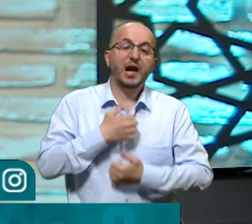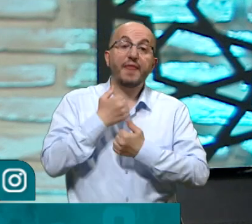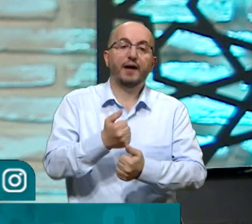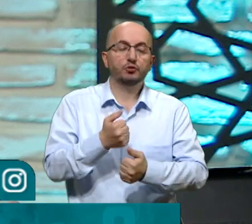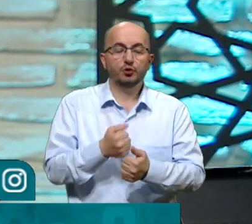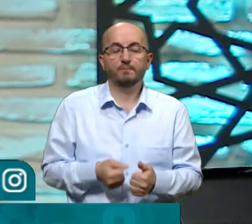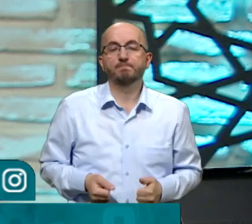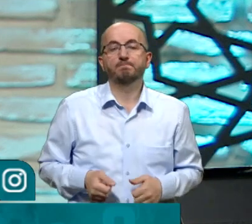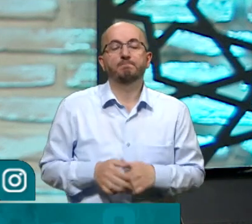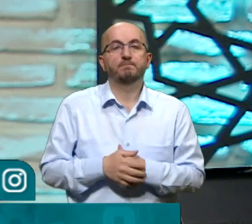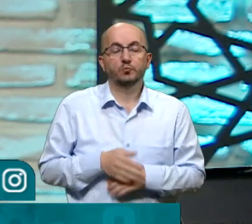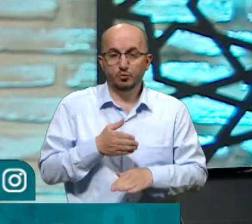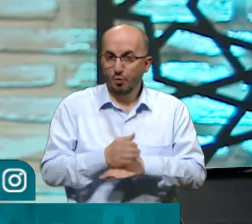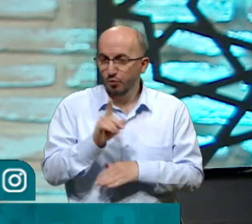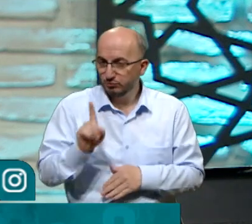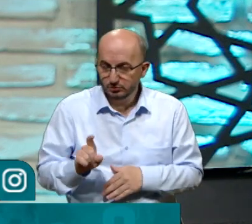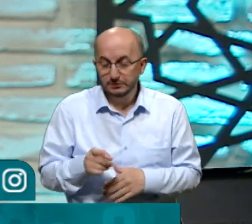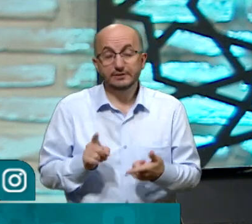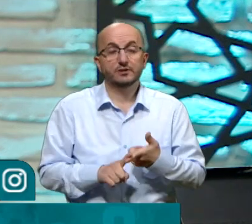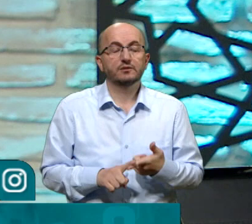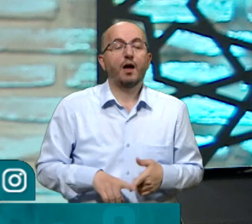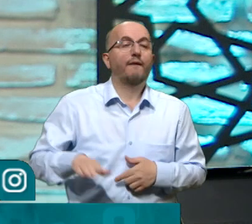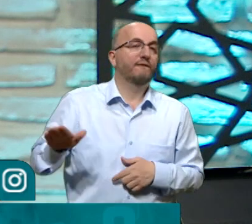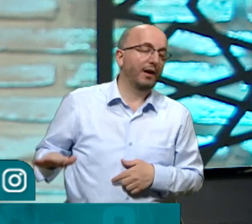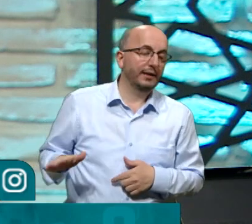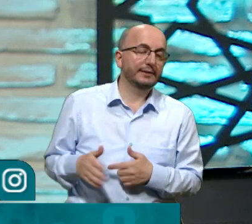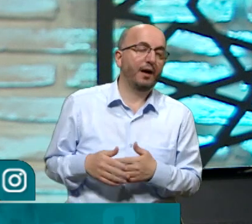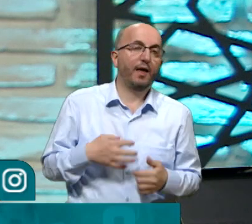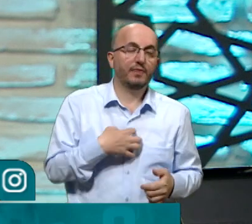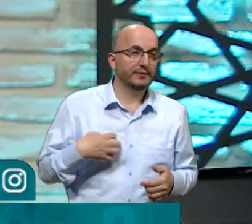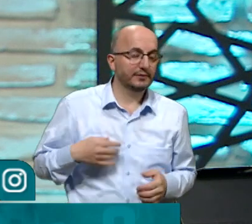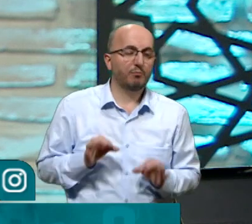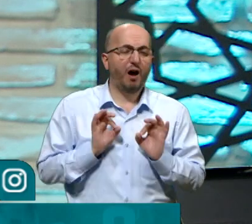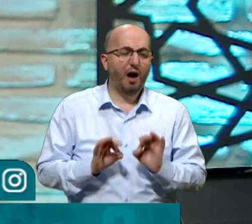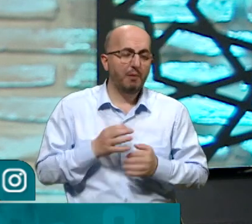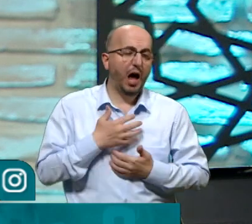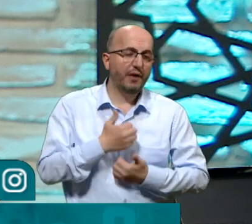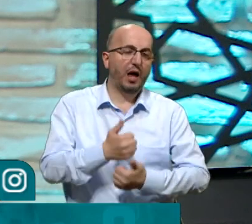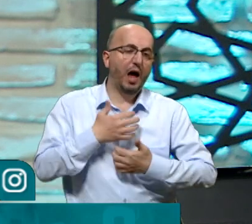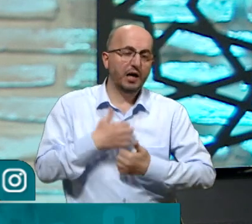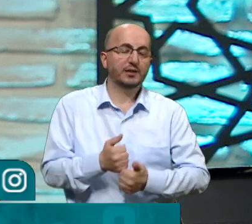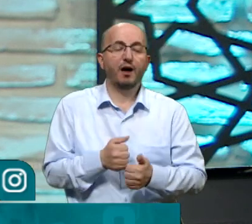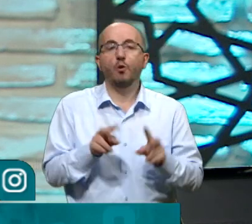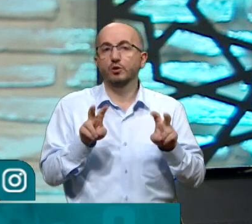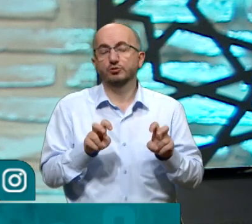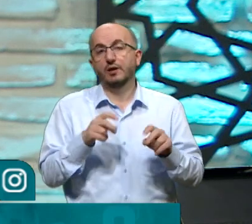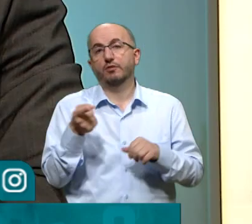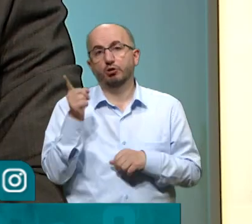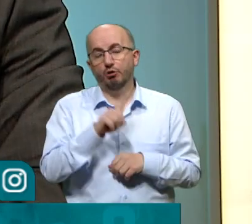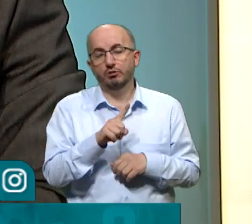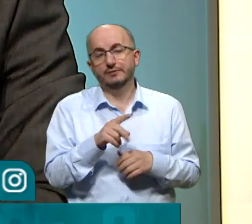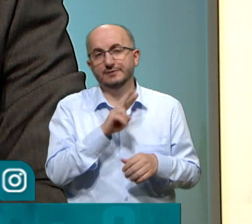birincisi Adak adaması doğru bir şey mi ikincisi evladı annesinin bu sık Adak adaması mevzusundan dolayı